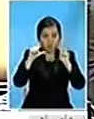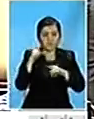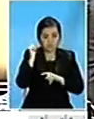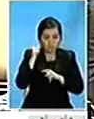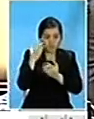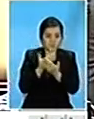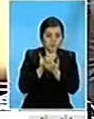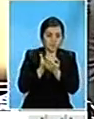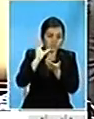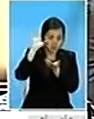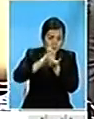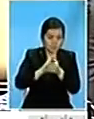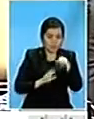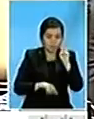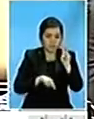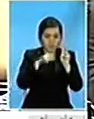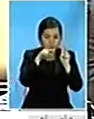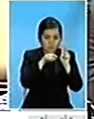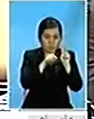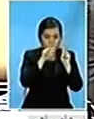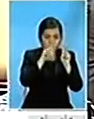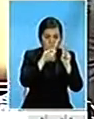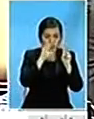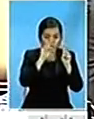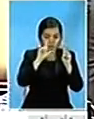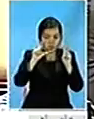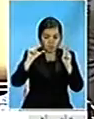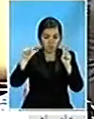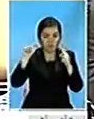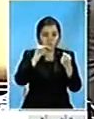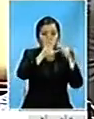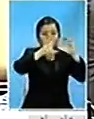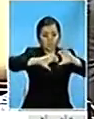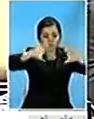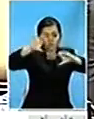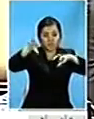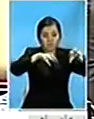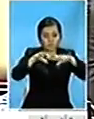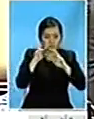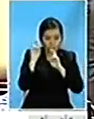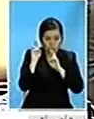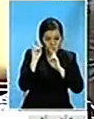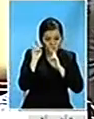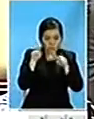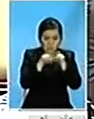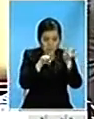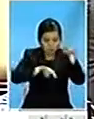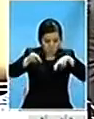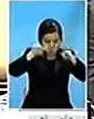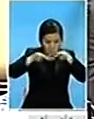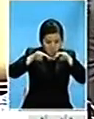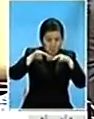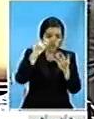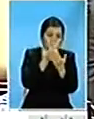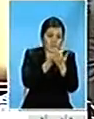คือ 2.38 ล้านล้านบาทดังนั้นการที่รัฐบาลได้ดำเนินการด้วยความระมัดระวังที่จะกำหนดงบประมาณร